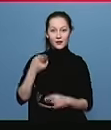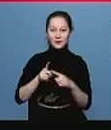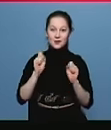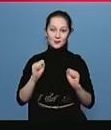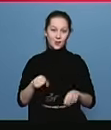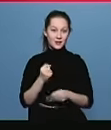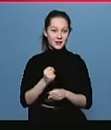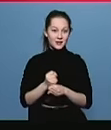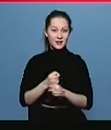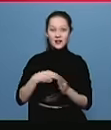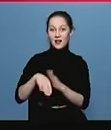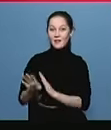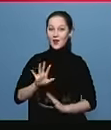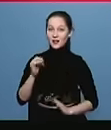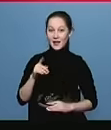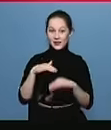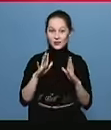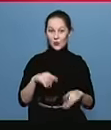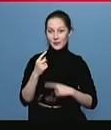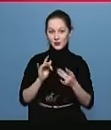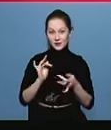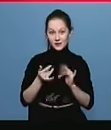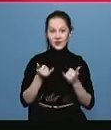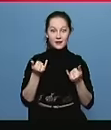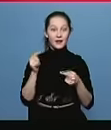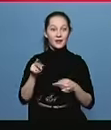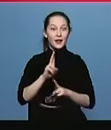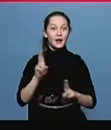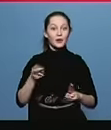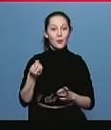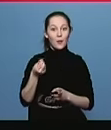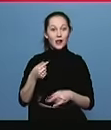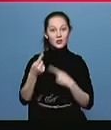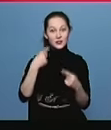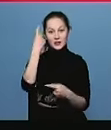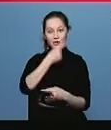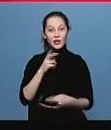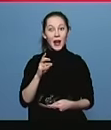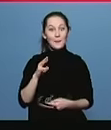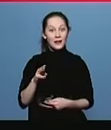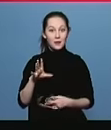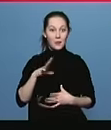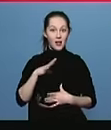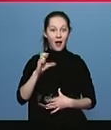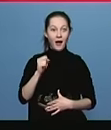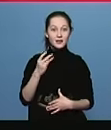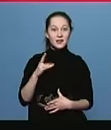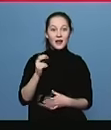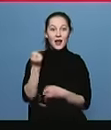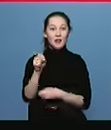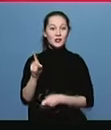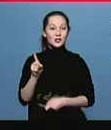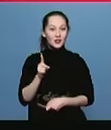не выходя из дома, через интернет. Специально для тех, кто проводит платежи через личные кабинеты, провели акцию. Победители ждали подарки.